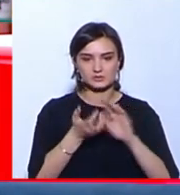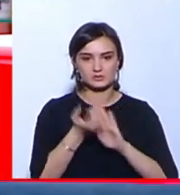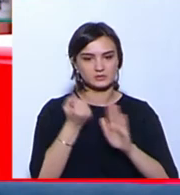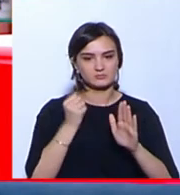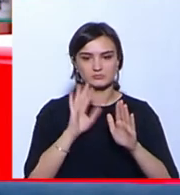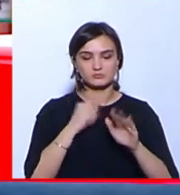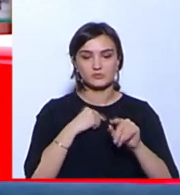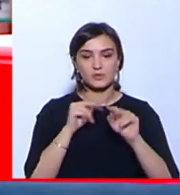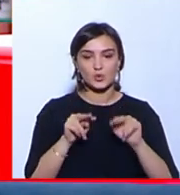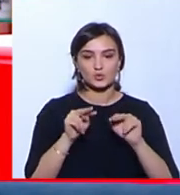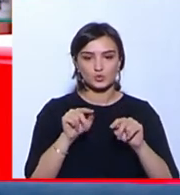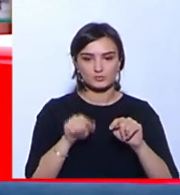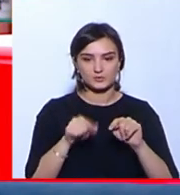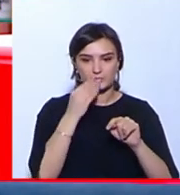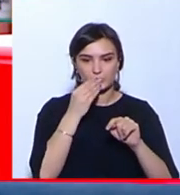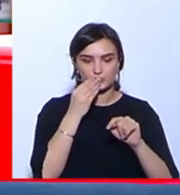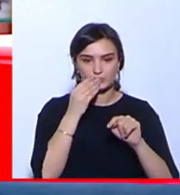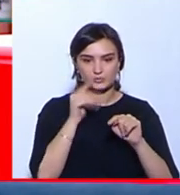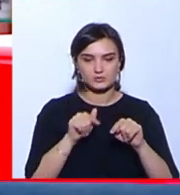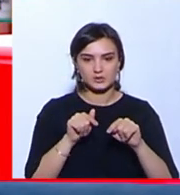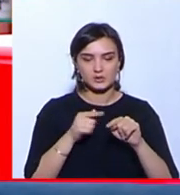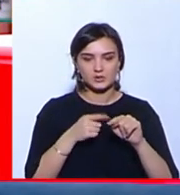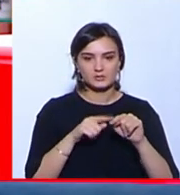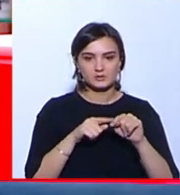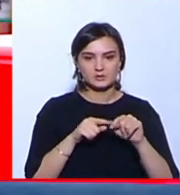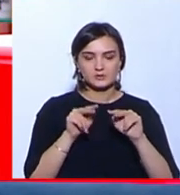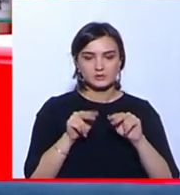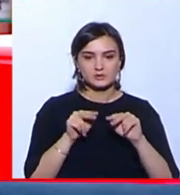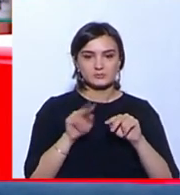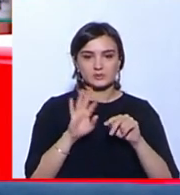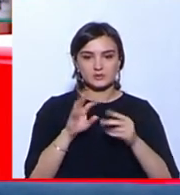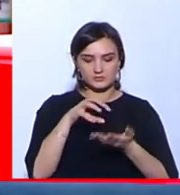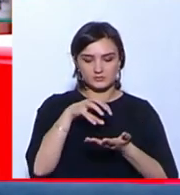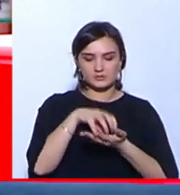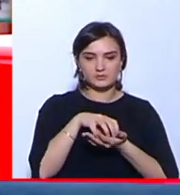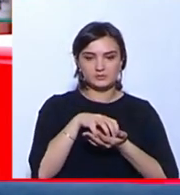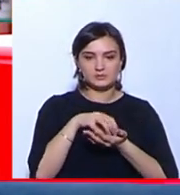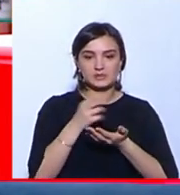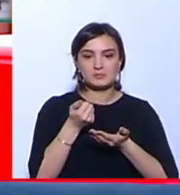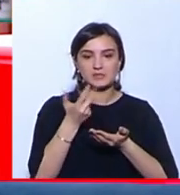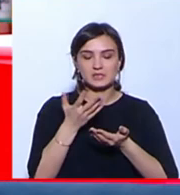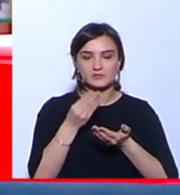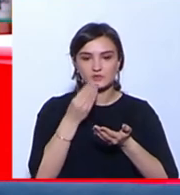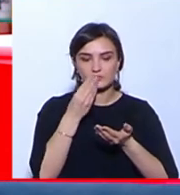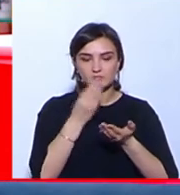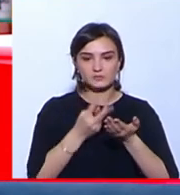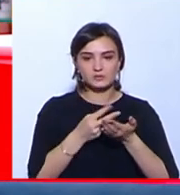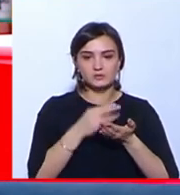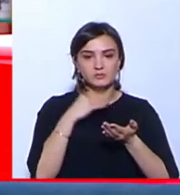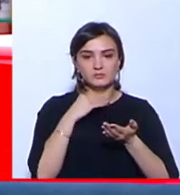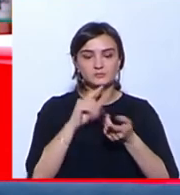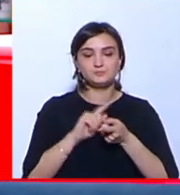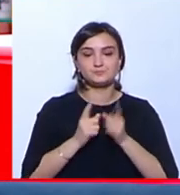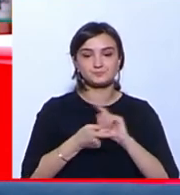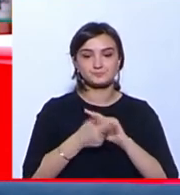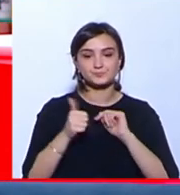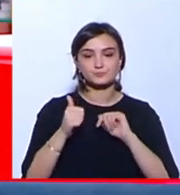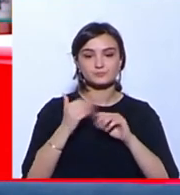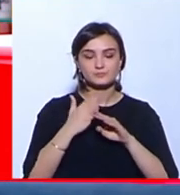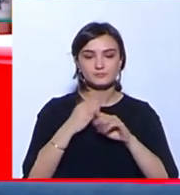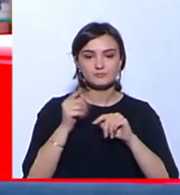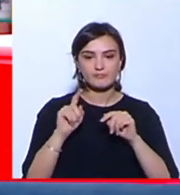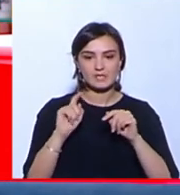ჩვენ ვაკონტროლებთ ამ პროდუქტს. ვაკონტროლებთ არა მარტო ულუფას, ანუ რამდენი მოვჭერით ეს ხორცი, არამედ როგორია